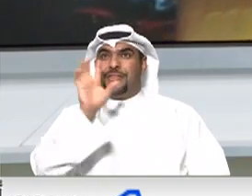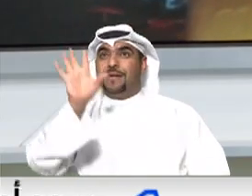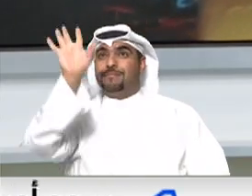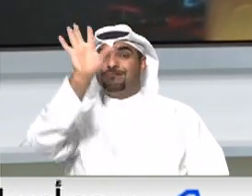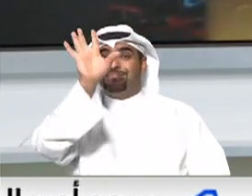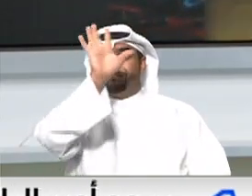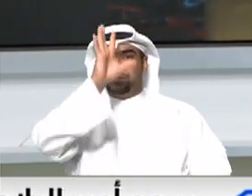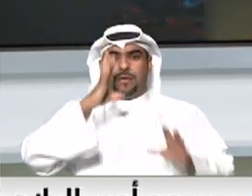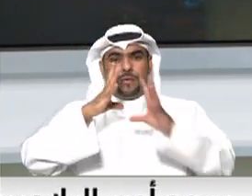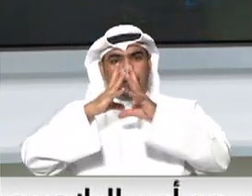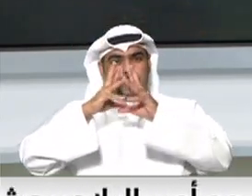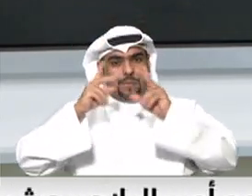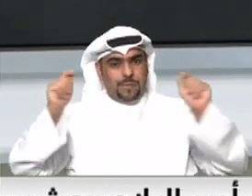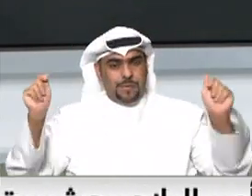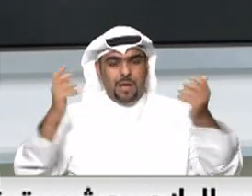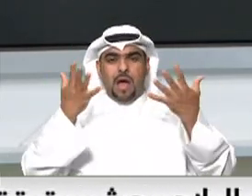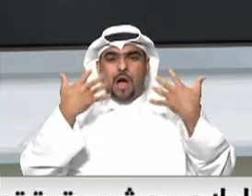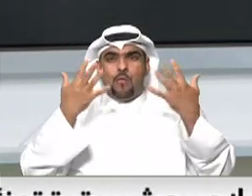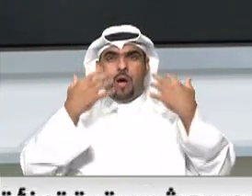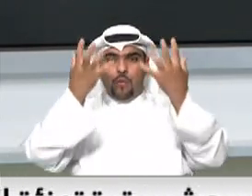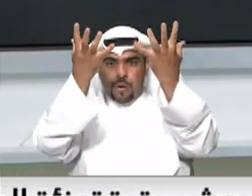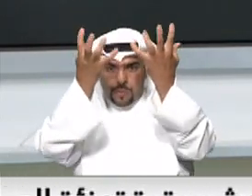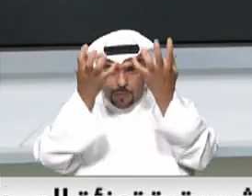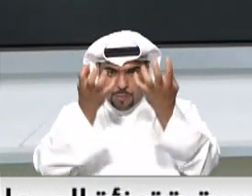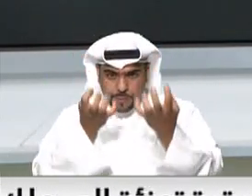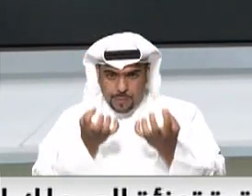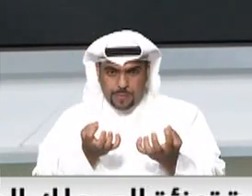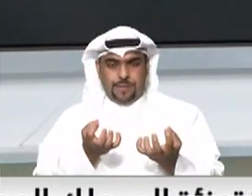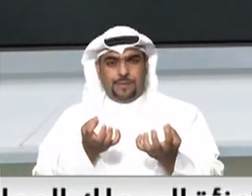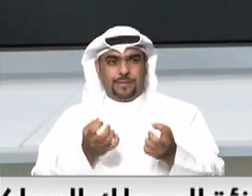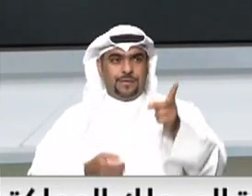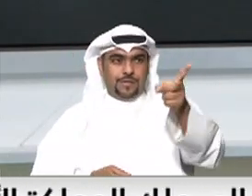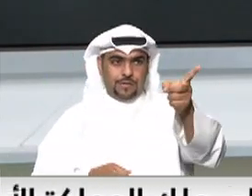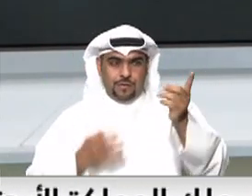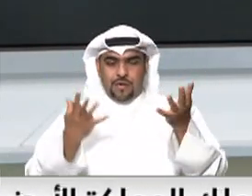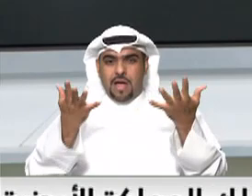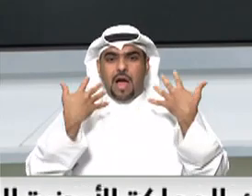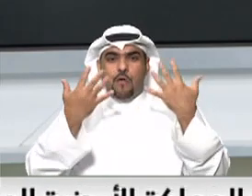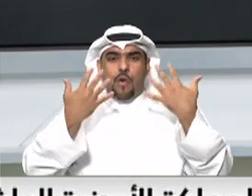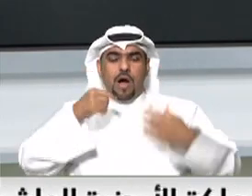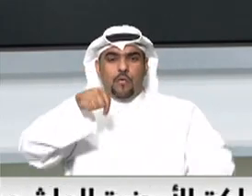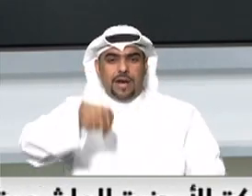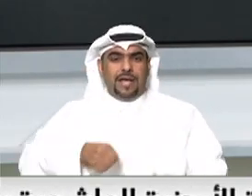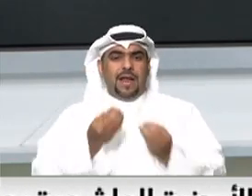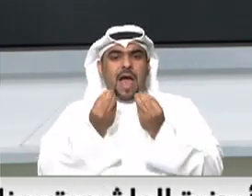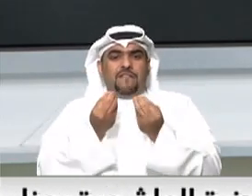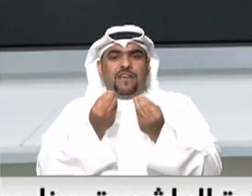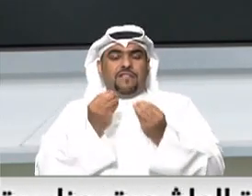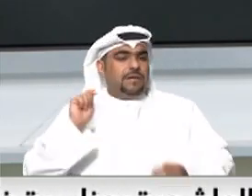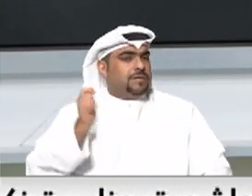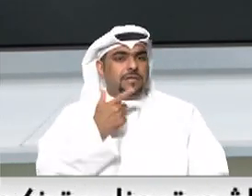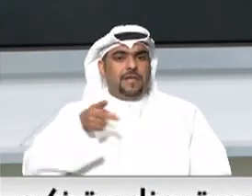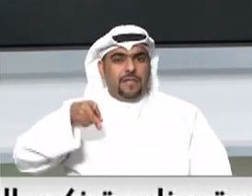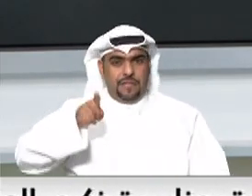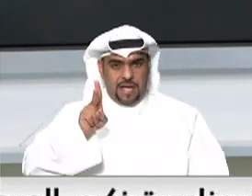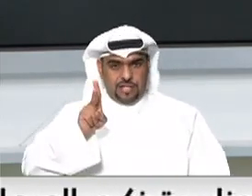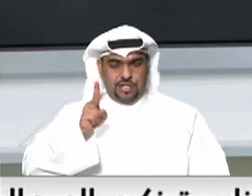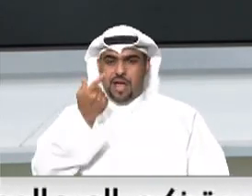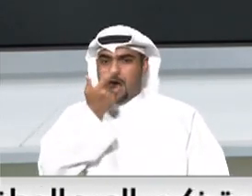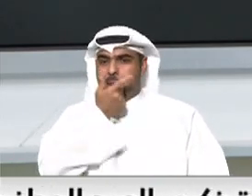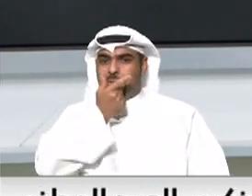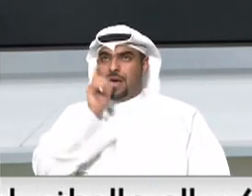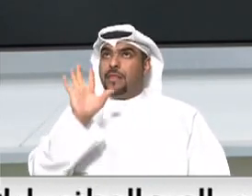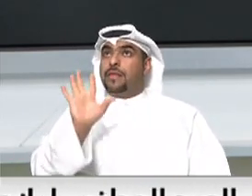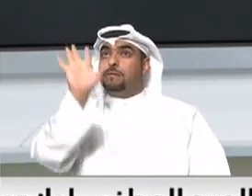تتراجع سرعه الرياح نتعرف على اجوائنا اكثر حاليا الهواء جنوبي شرقي معتدل سرعه 12 كيلو متر في الساعه اجواء غائمه الى غائمه جزئيا